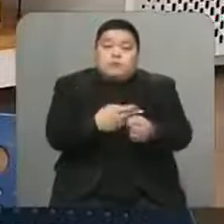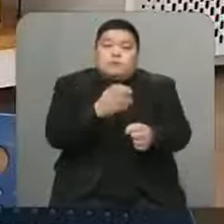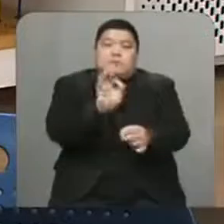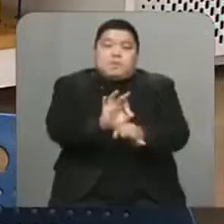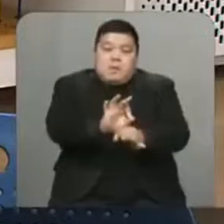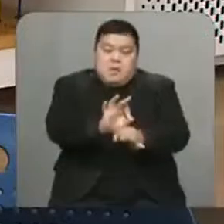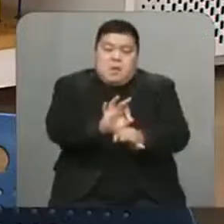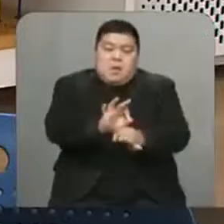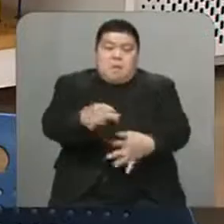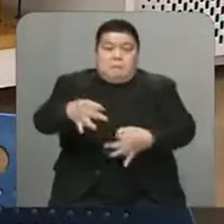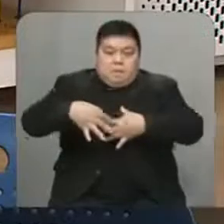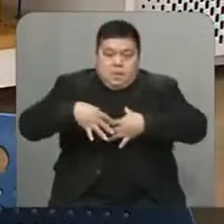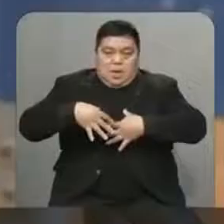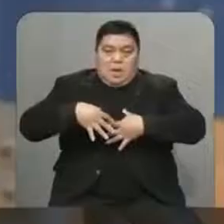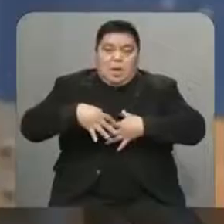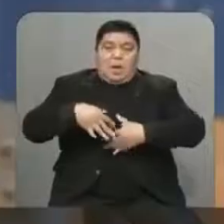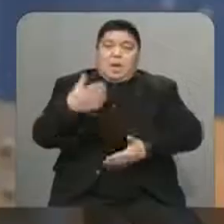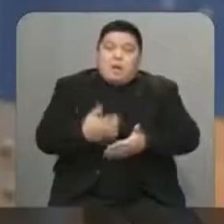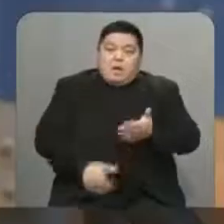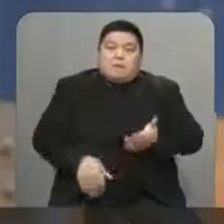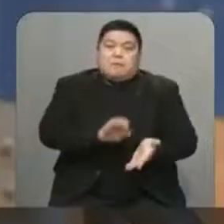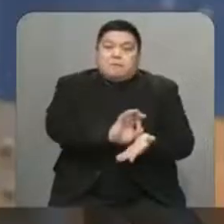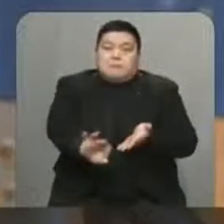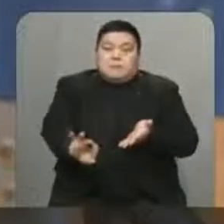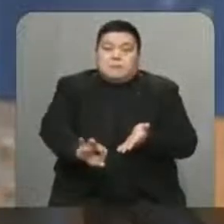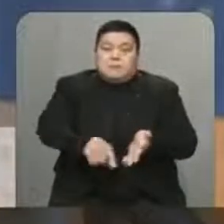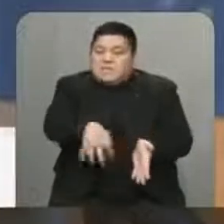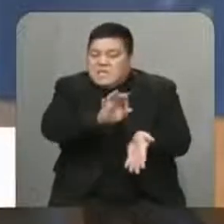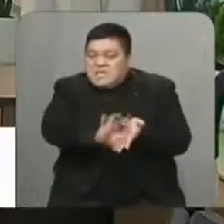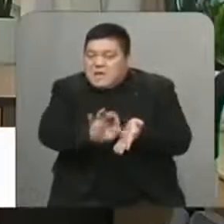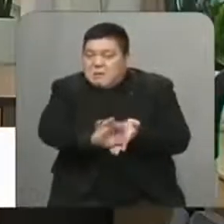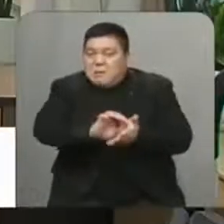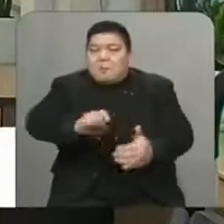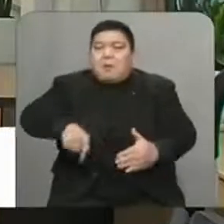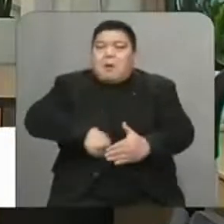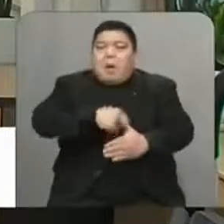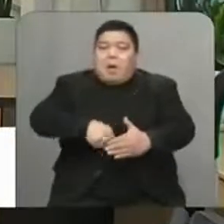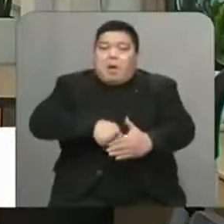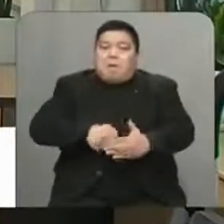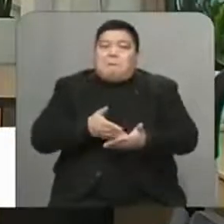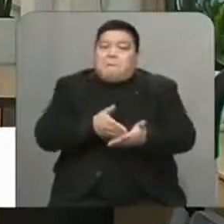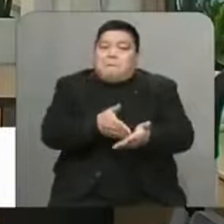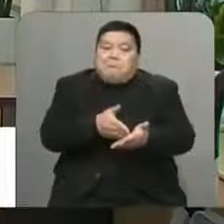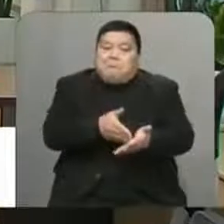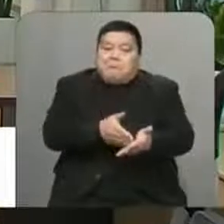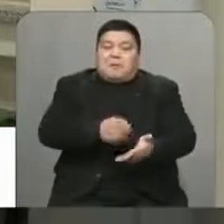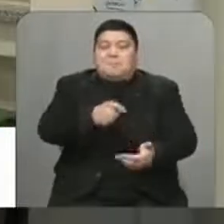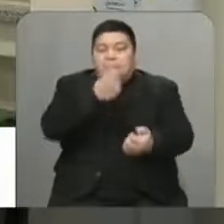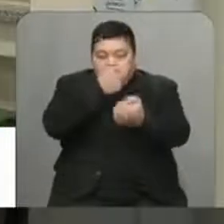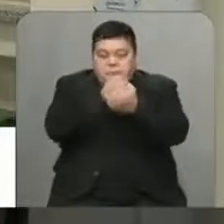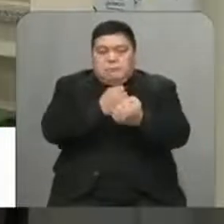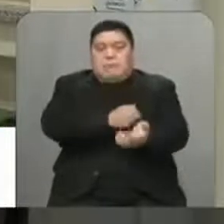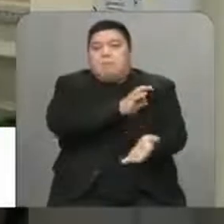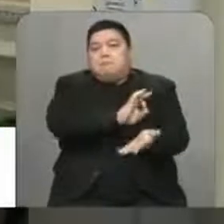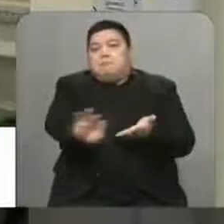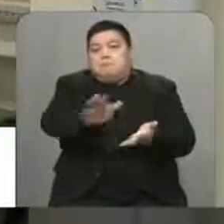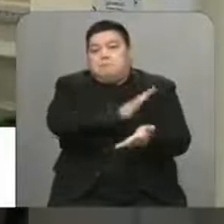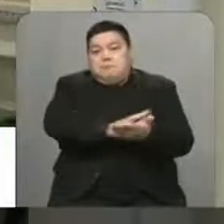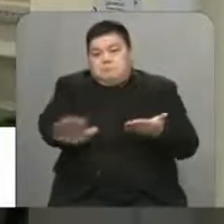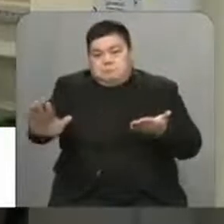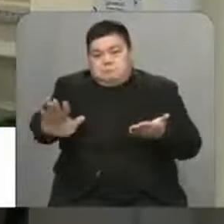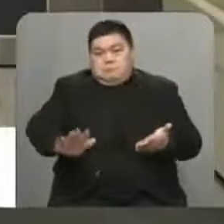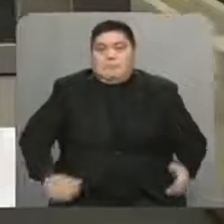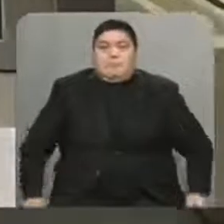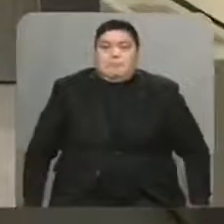예산이 투입된 사업들입니다. 예산 낭비란 교육계 내부의 비판에도 불구하고 이런 예산은 대부분